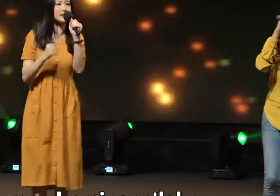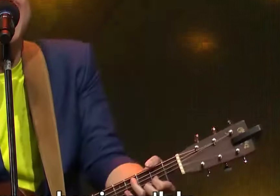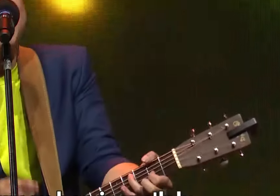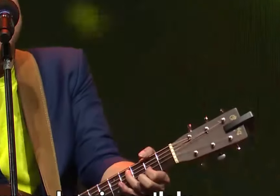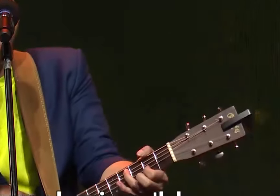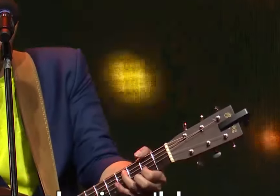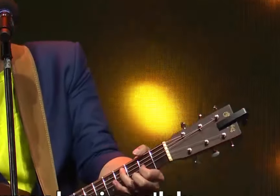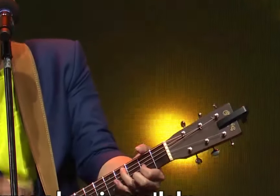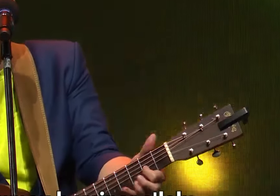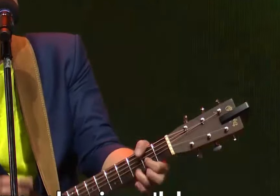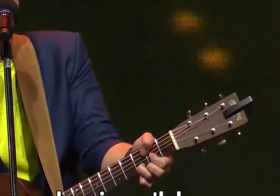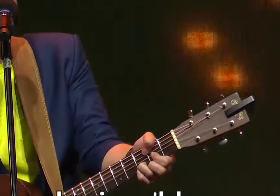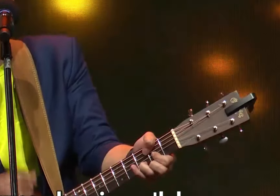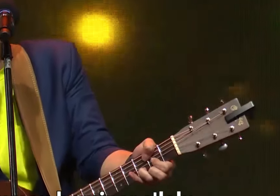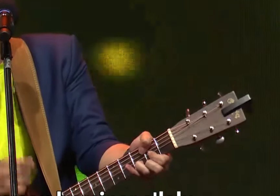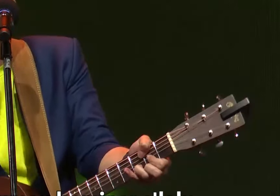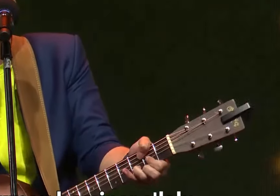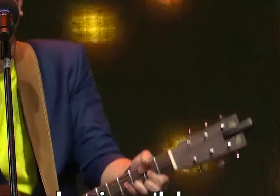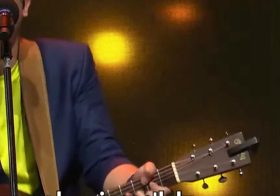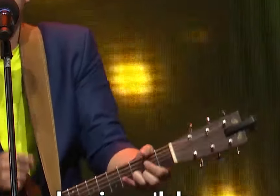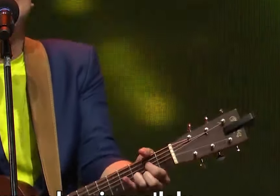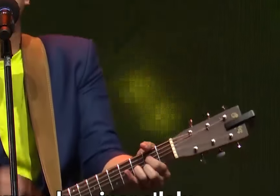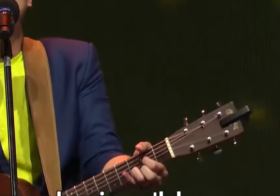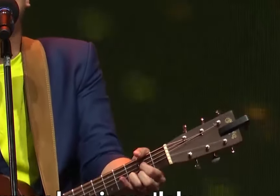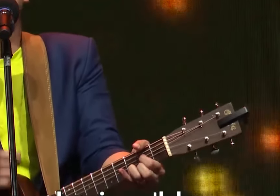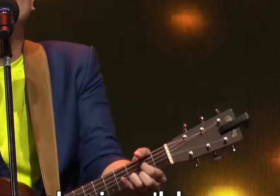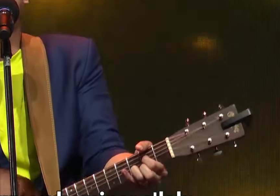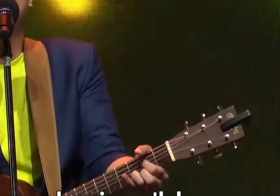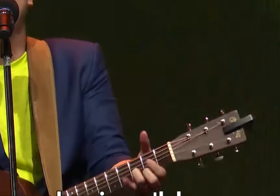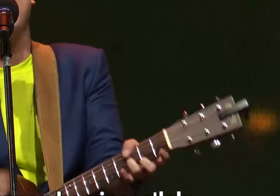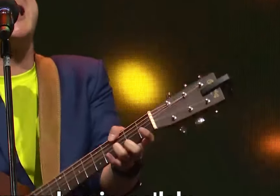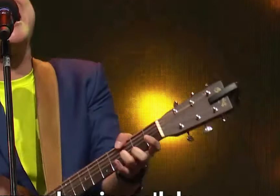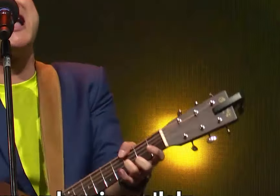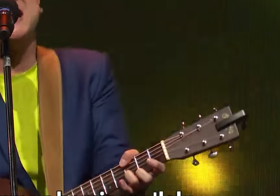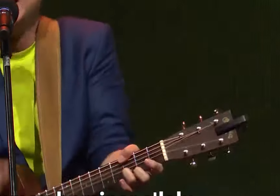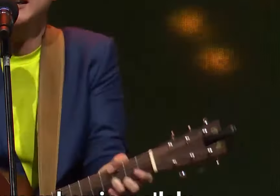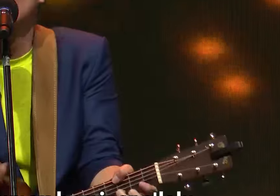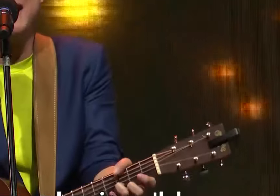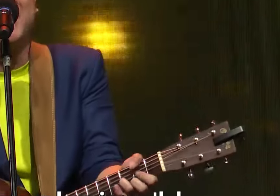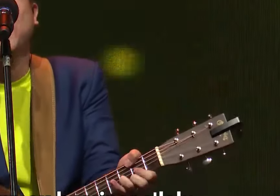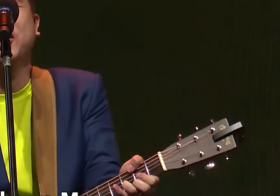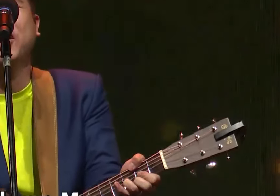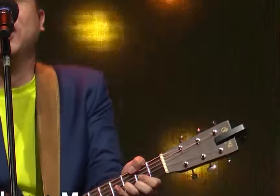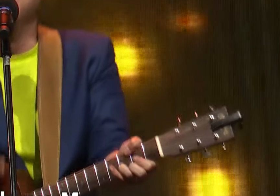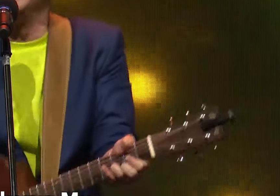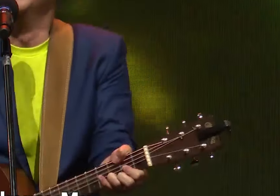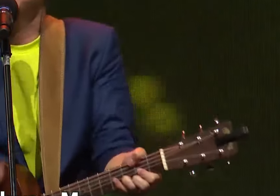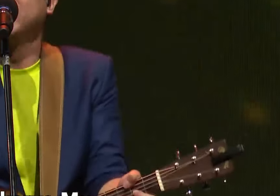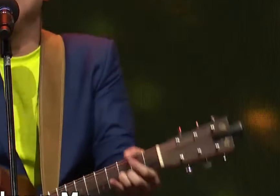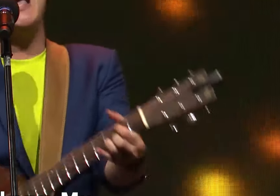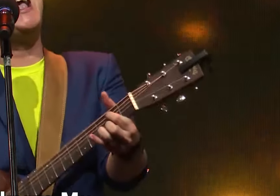sampai selamanya. Ku mau bersinar selalu,